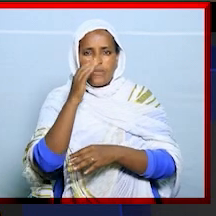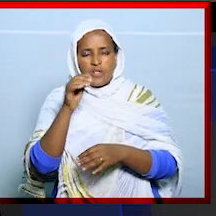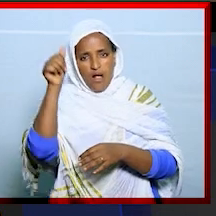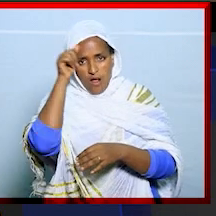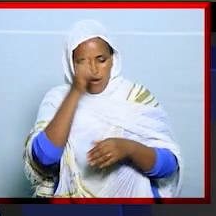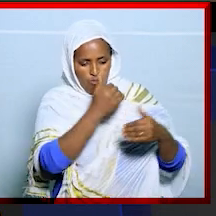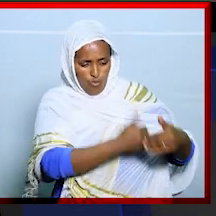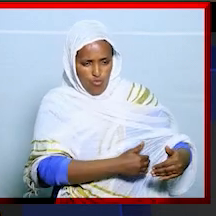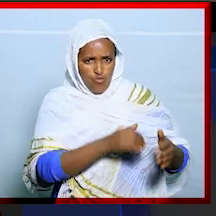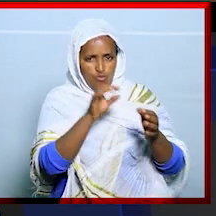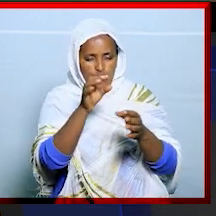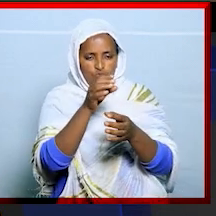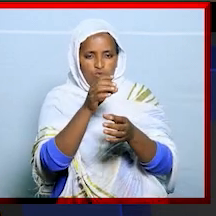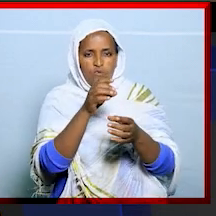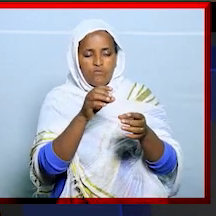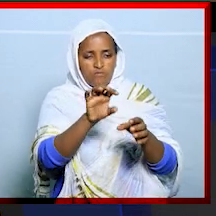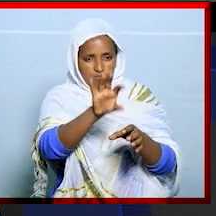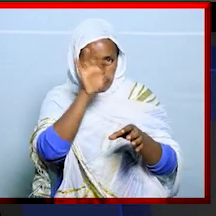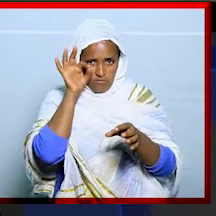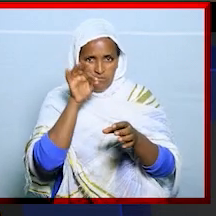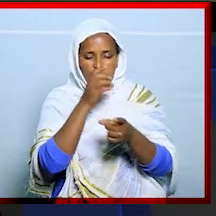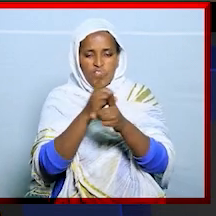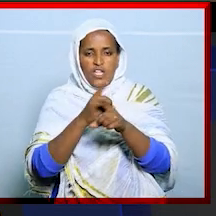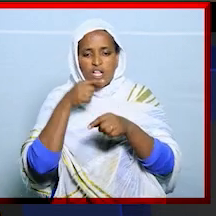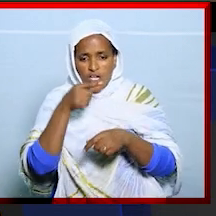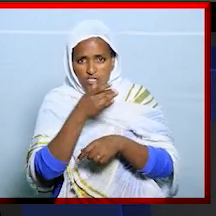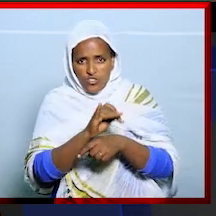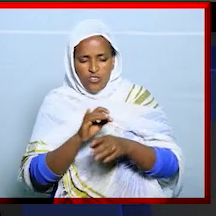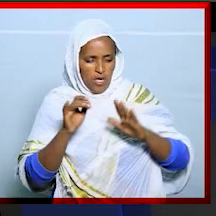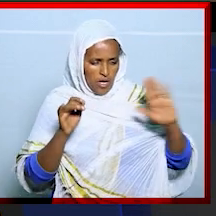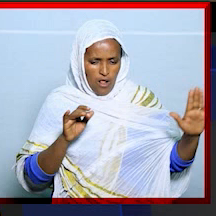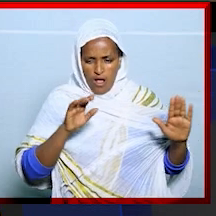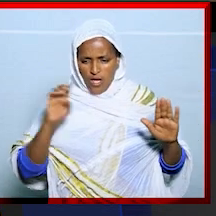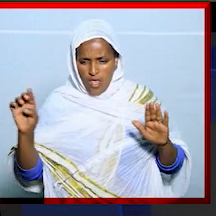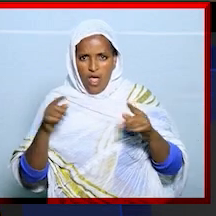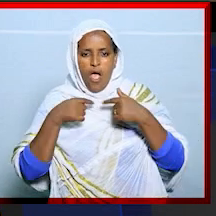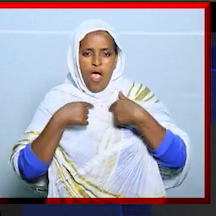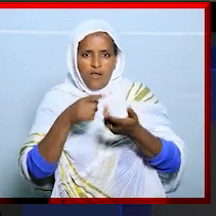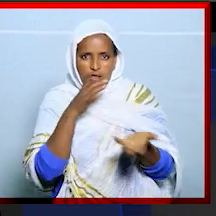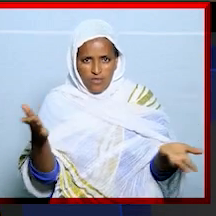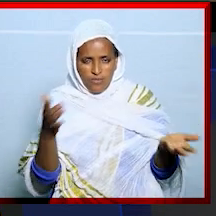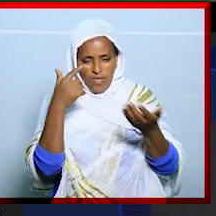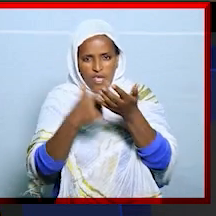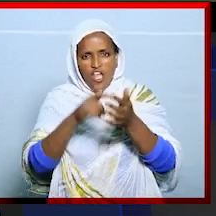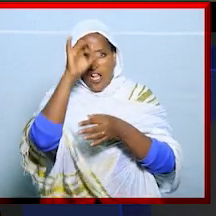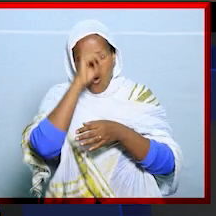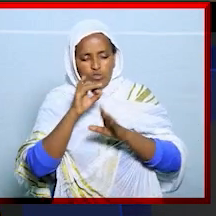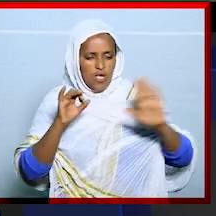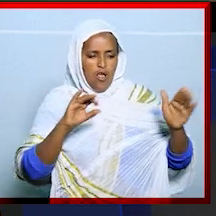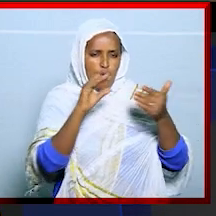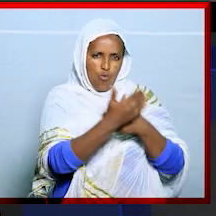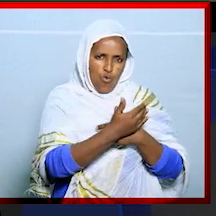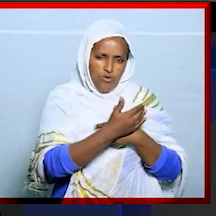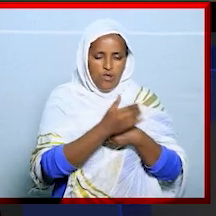ሔዋንን እግዚአብሔር ከአዳም ከጎኑ እንደፈጠራት ይናገራል። ከጎኑ እንደፈጠራት ይናገራል እንጂ ከግራው ይሁን ከቀኙ ግን አይናገርም። እንግዲህ ይህን